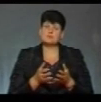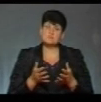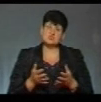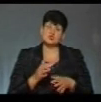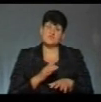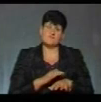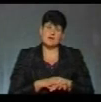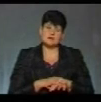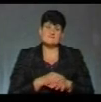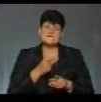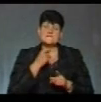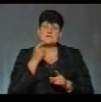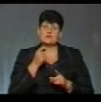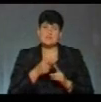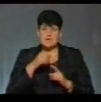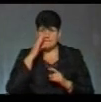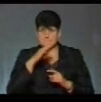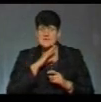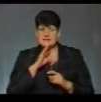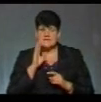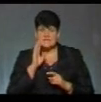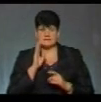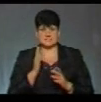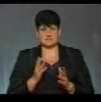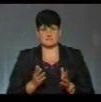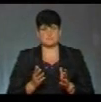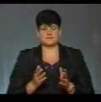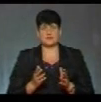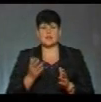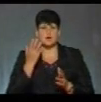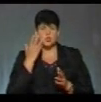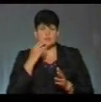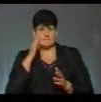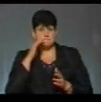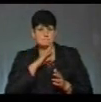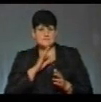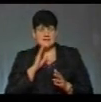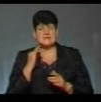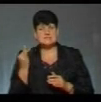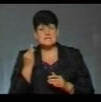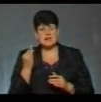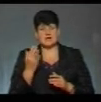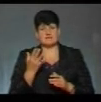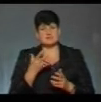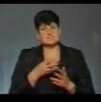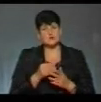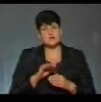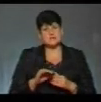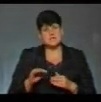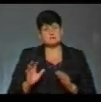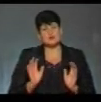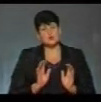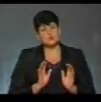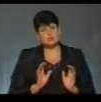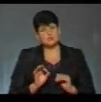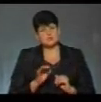фактор відповідального батьківського і материнства, коли батьки цікавляться своїми дітьми, турбуються